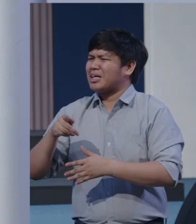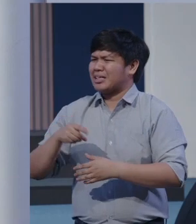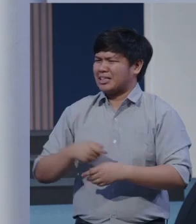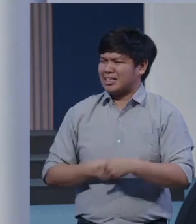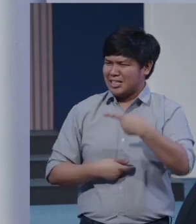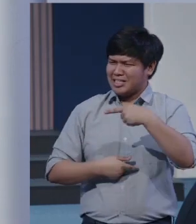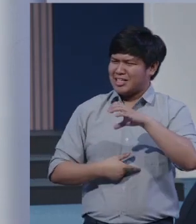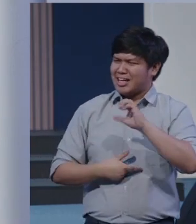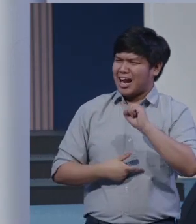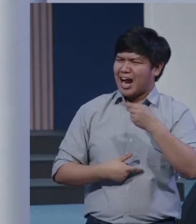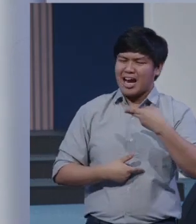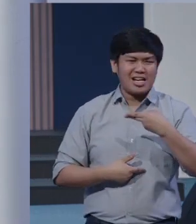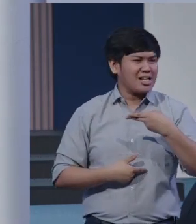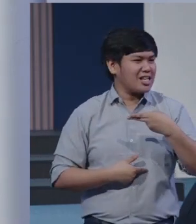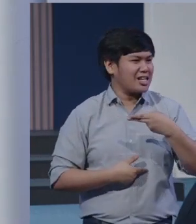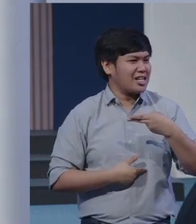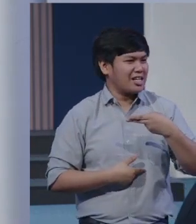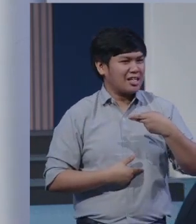about